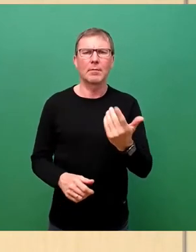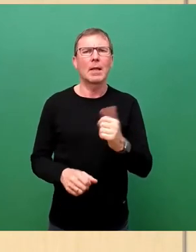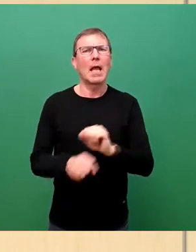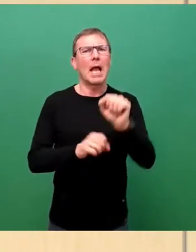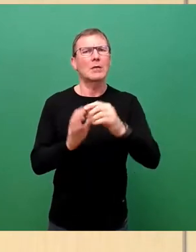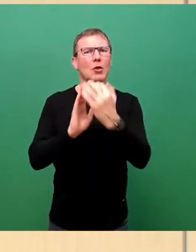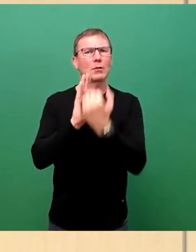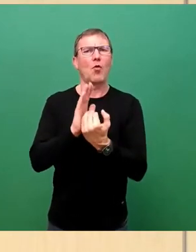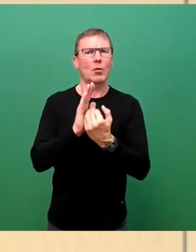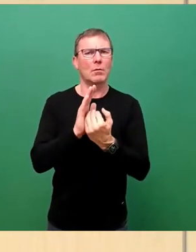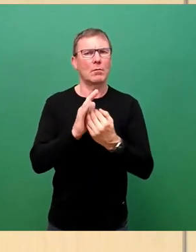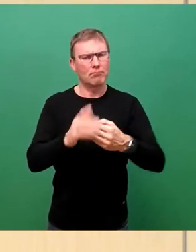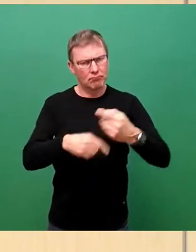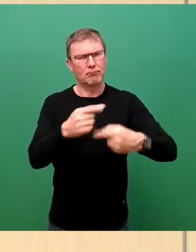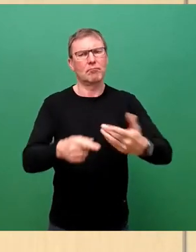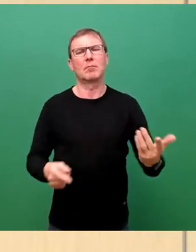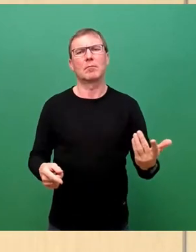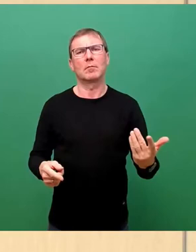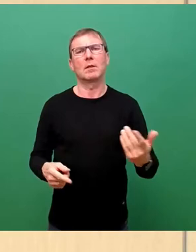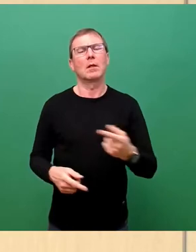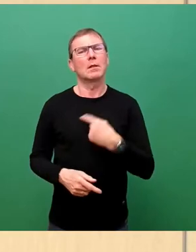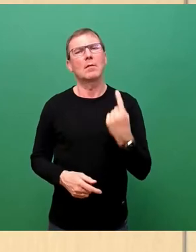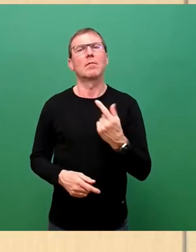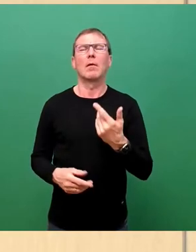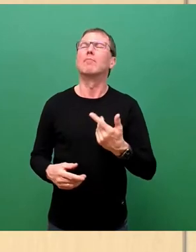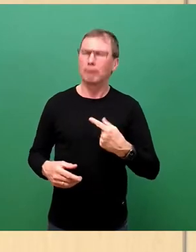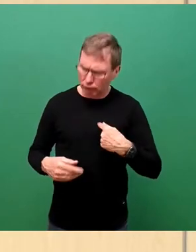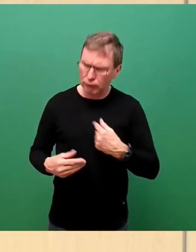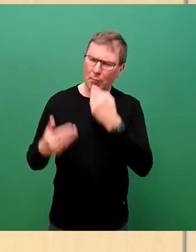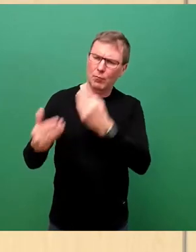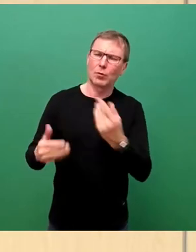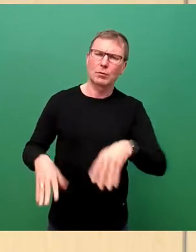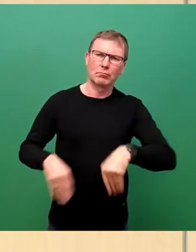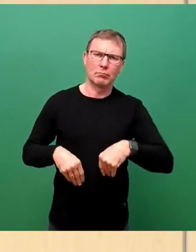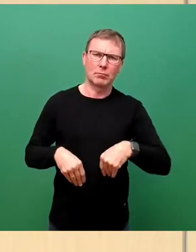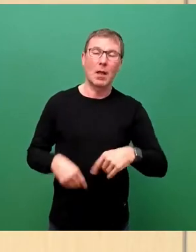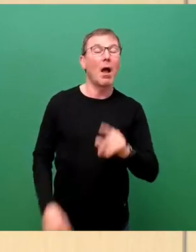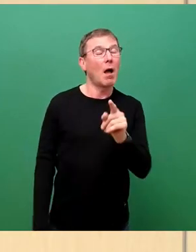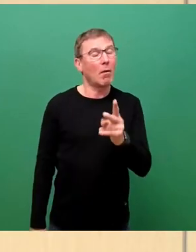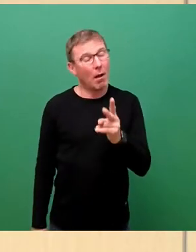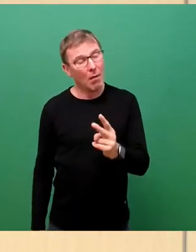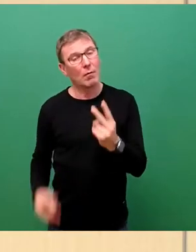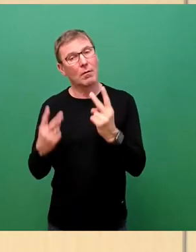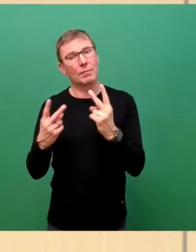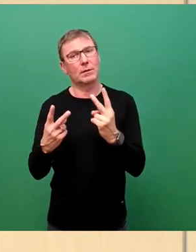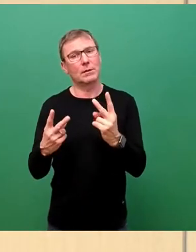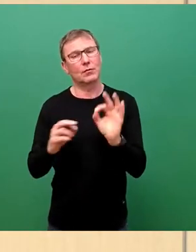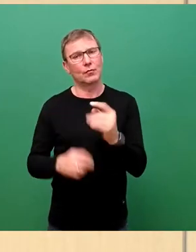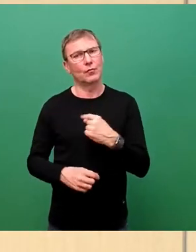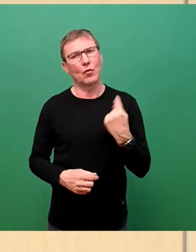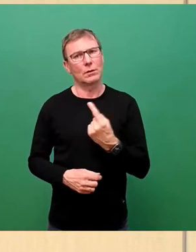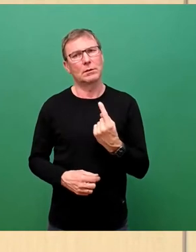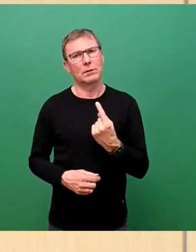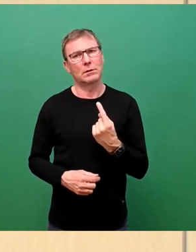haben, die wir begrüßen. Wir begrüßen aber auch, das ist jetzt alles